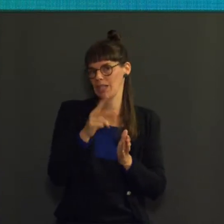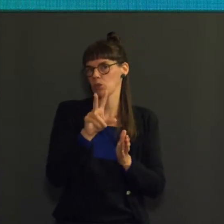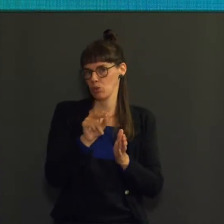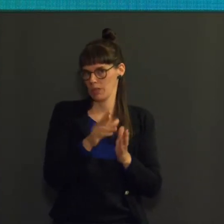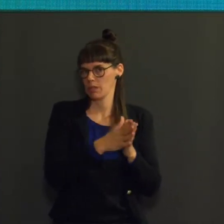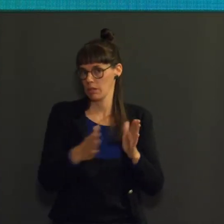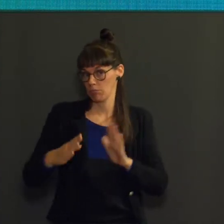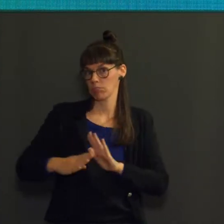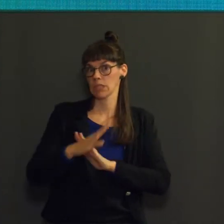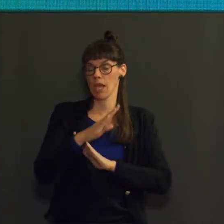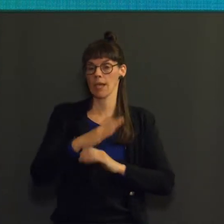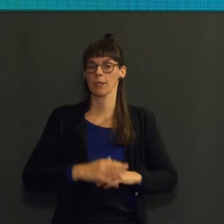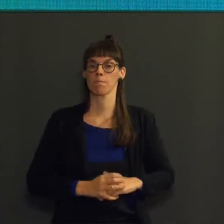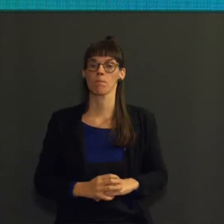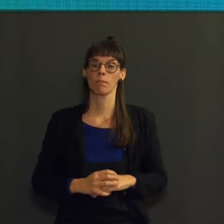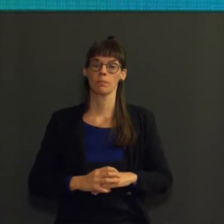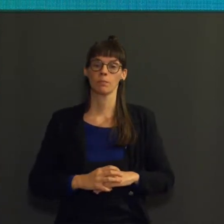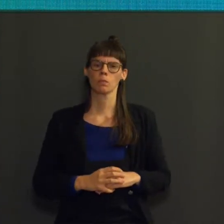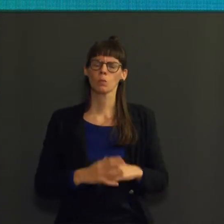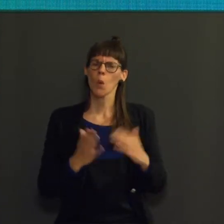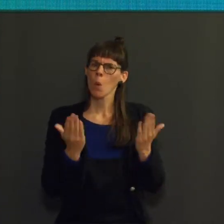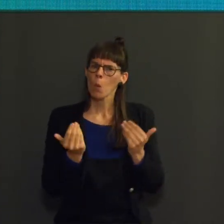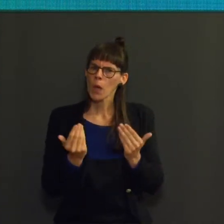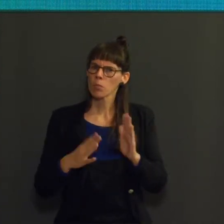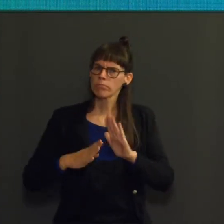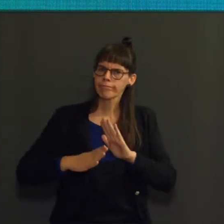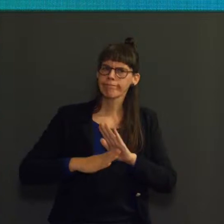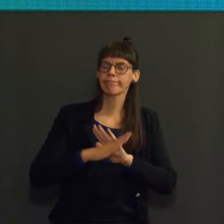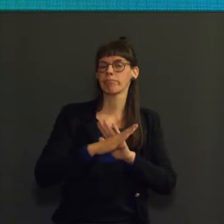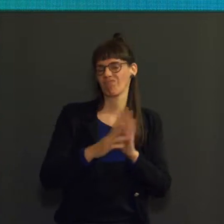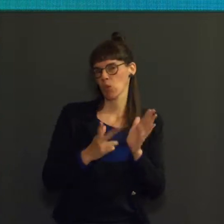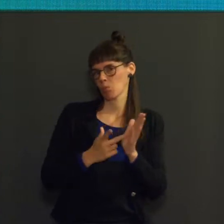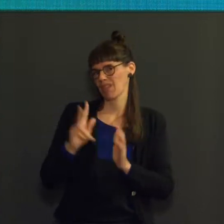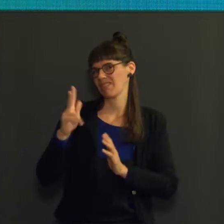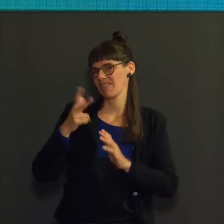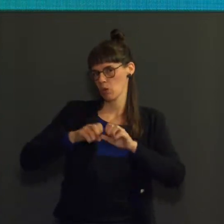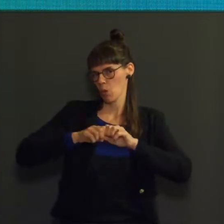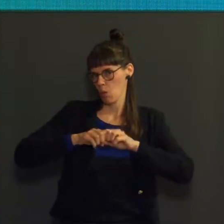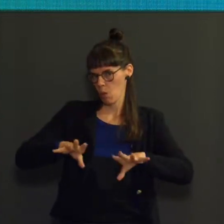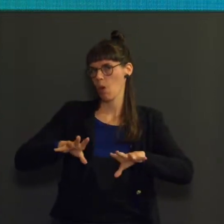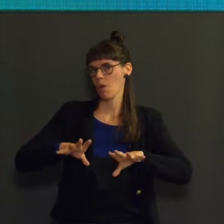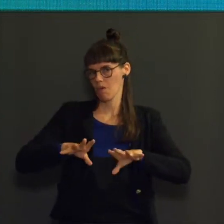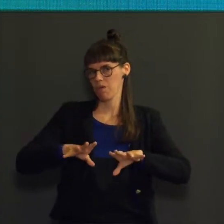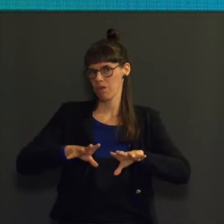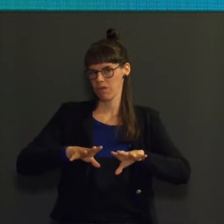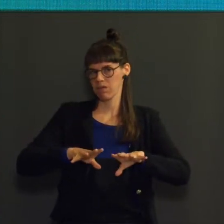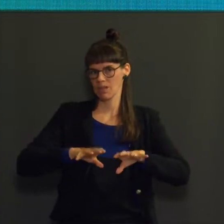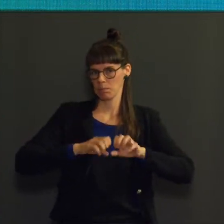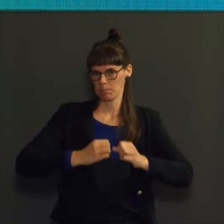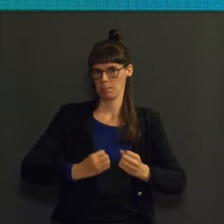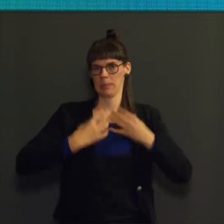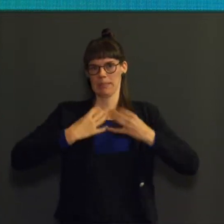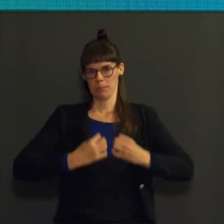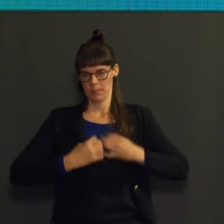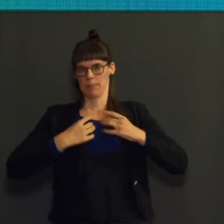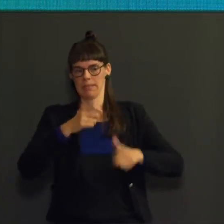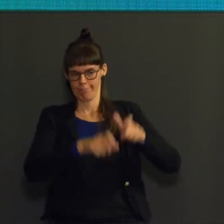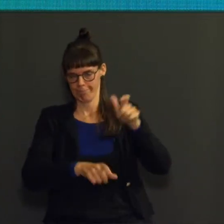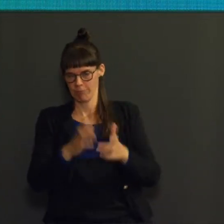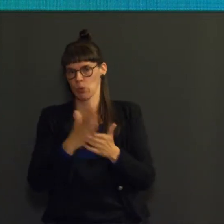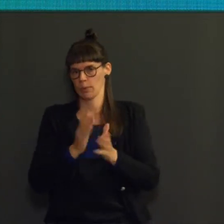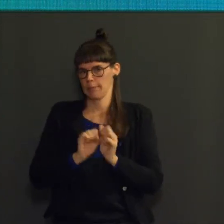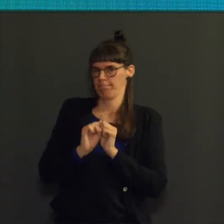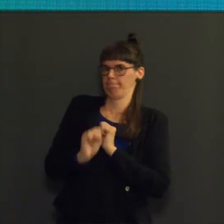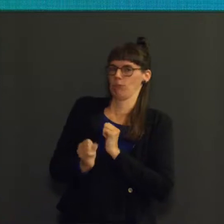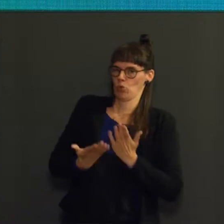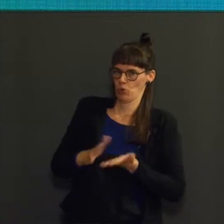2021. Die stijging heeft vooral te maken met het effect van de derde golf en de besmettingen die daarmee gepaard gaan.